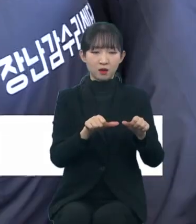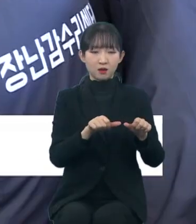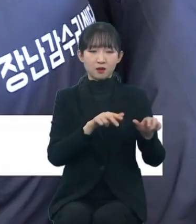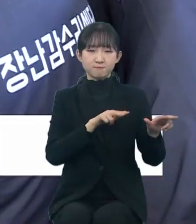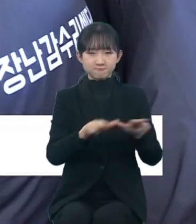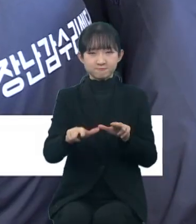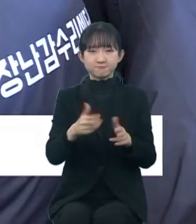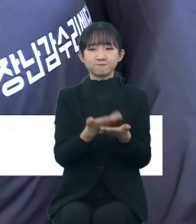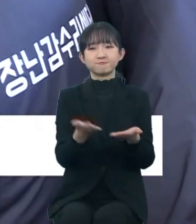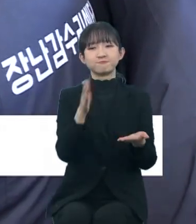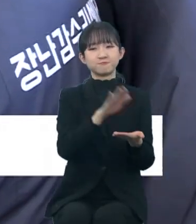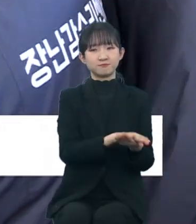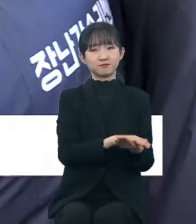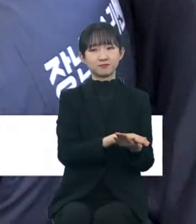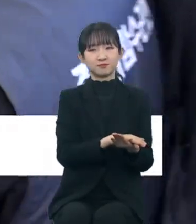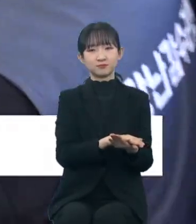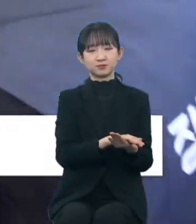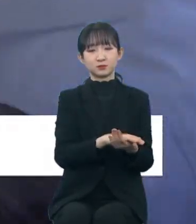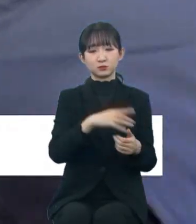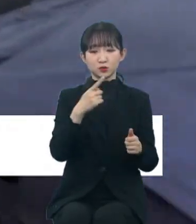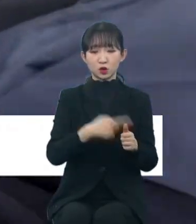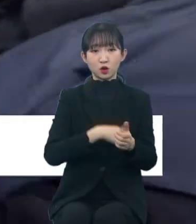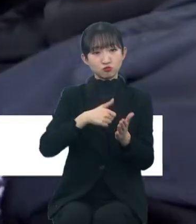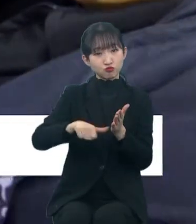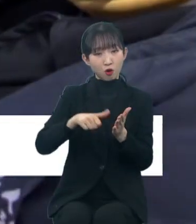장난감인데 그럼 자원